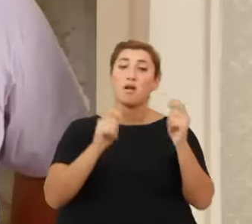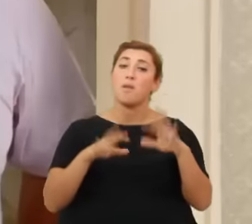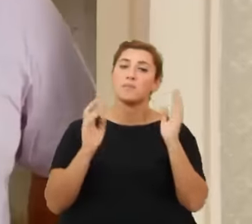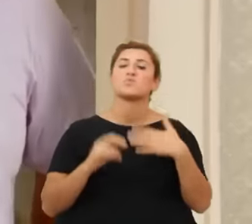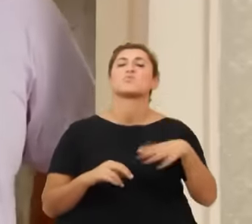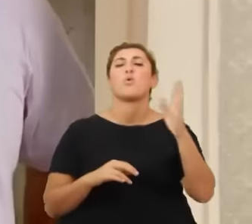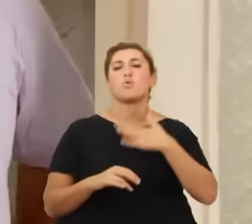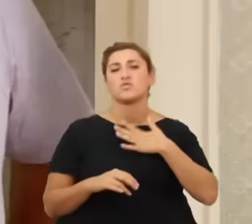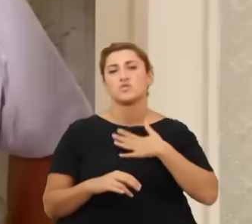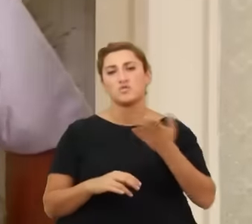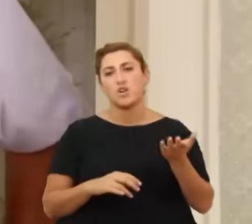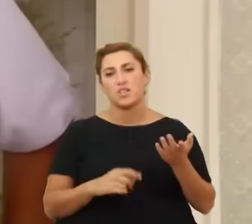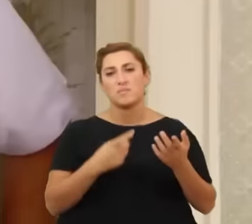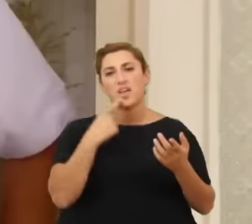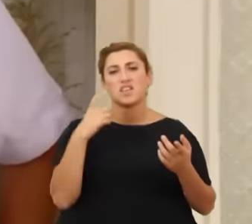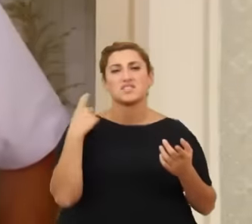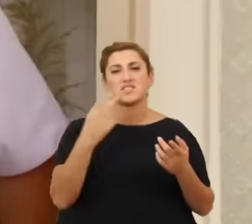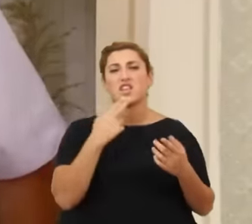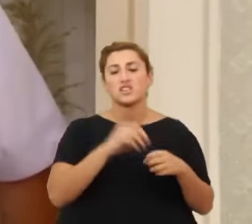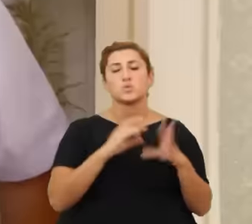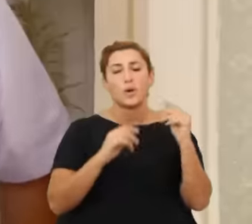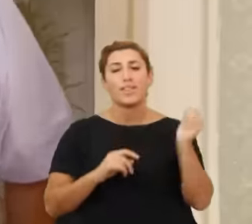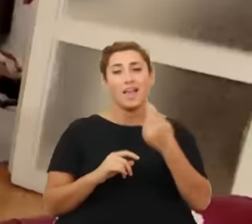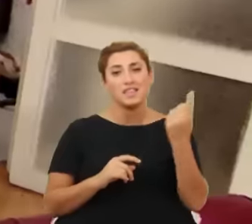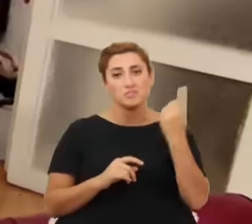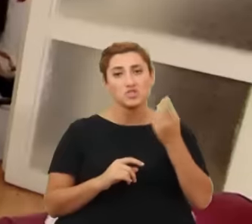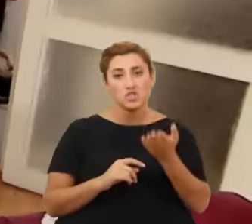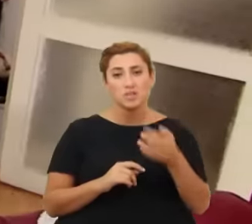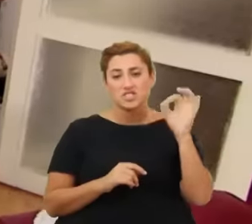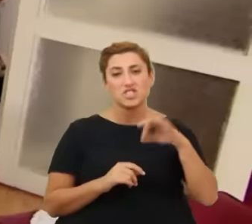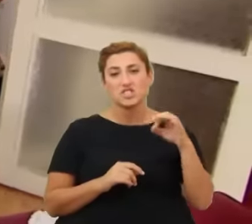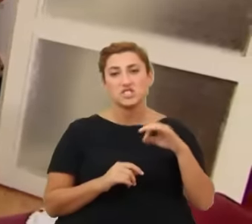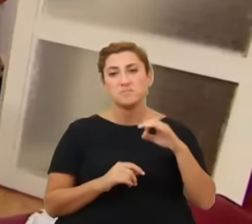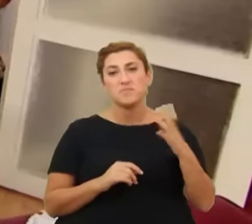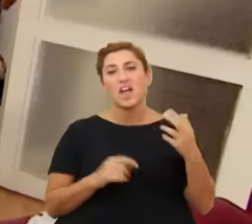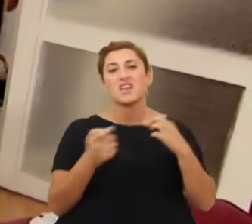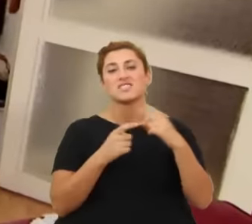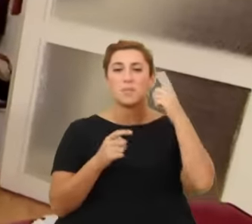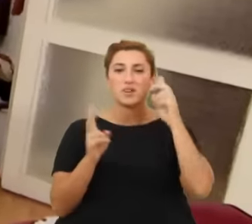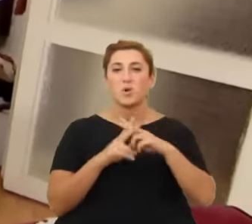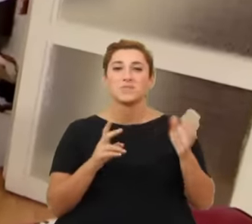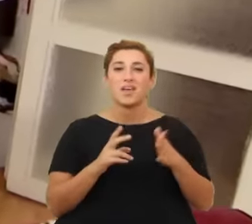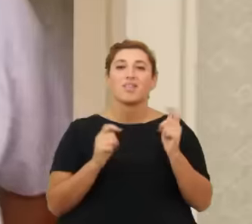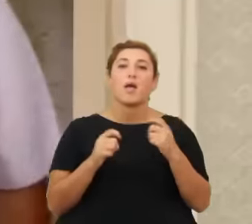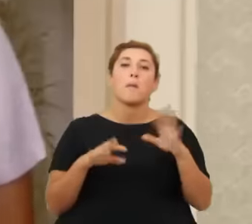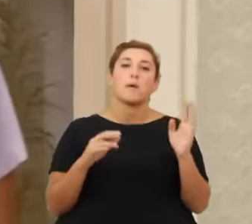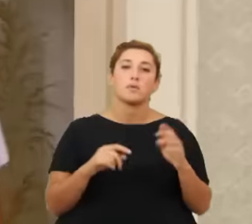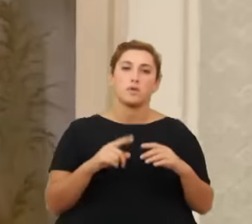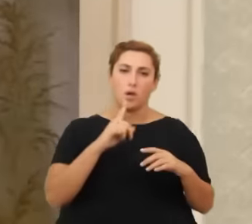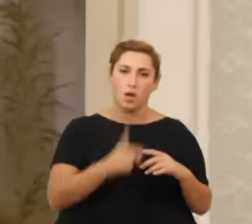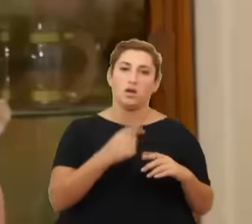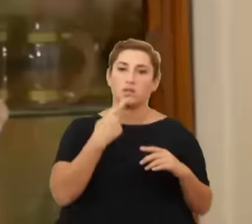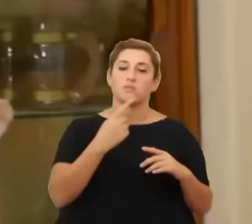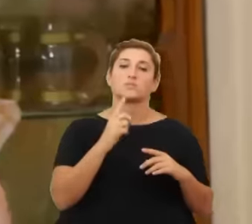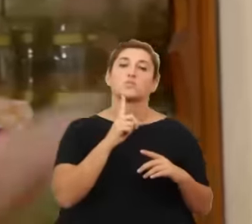yıkmasın. Yok canım işte ya, eskide o kadın için çok değerli bir şeymiş bu. Şimdi ya Rıza başkomiserin yanında yapamaz. Hep dedim mi